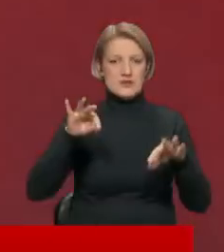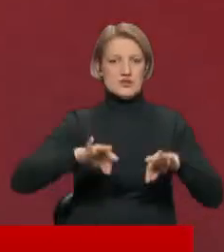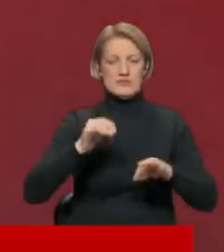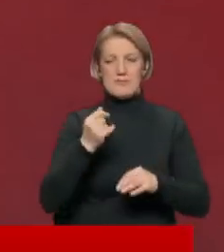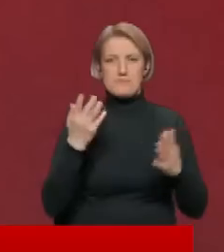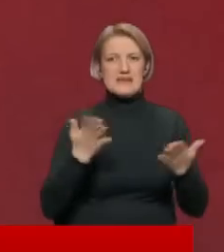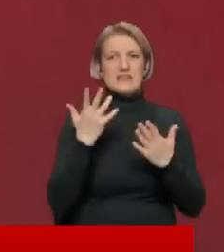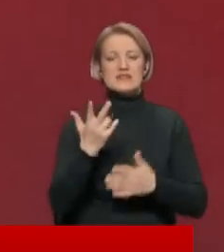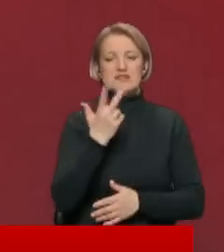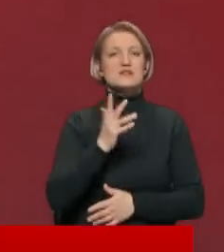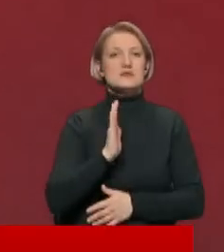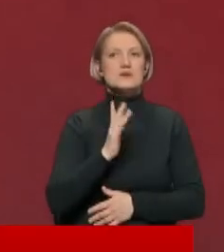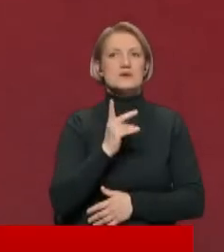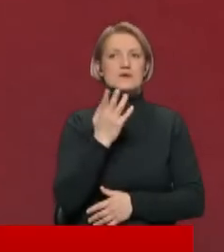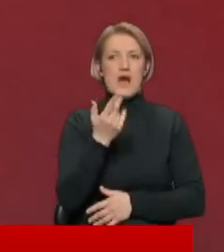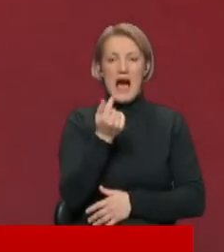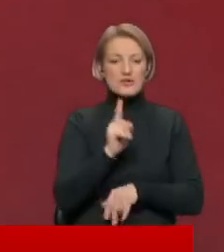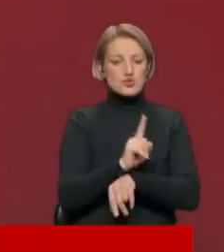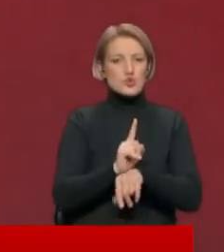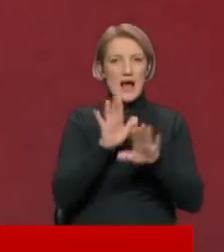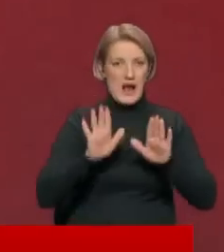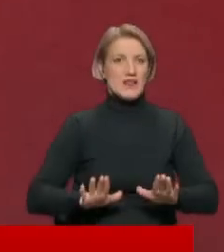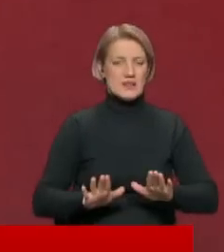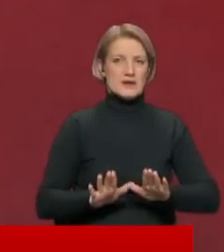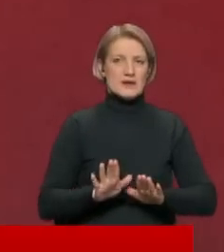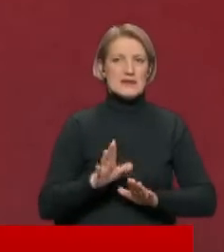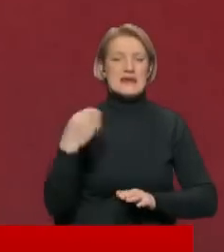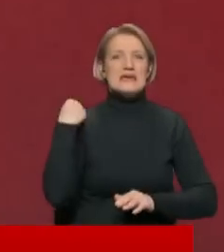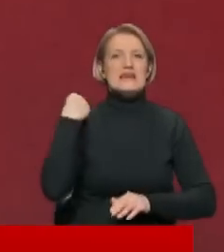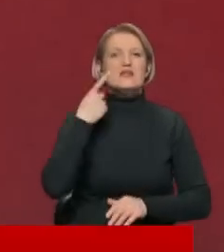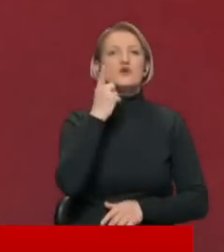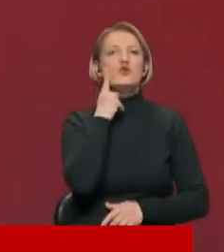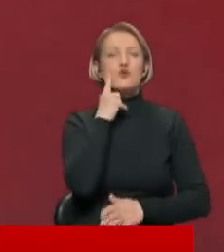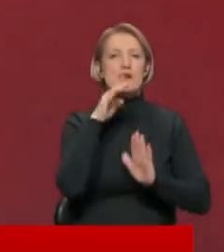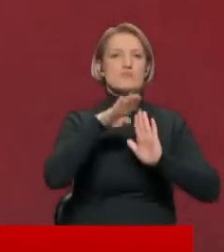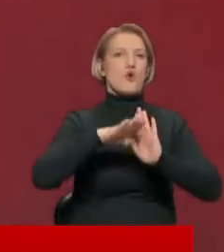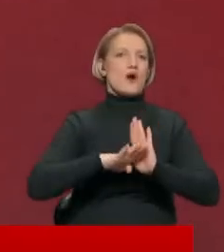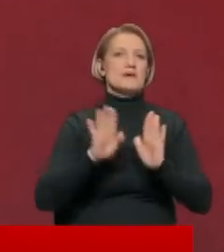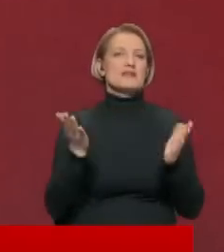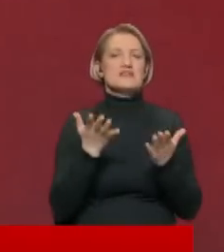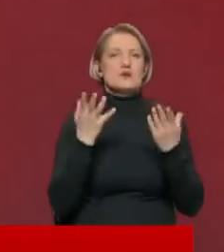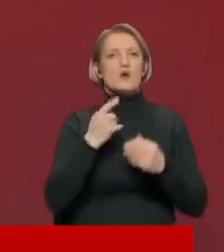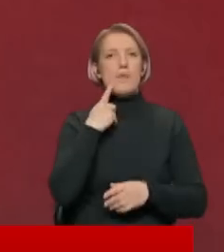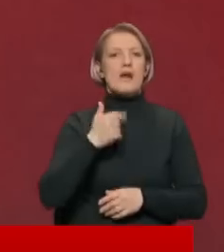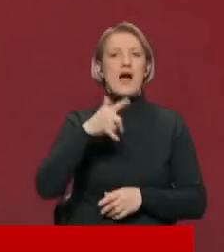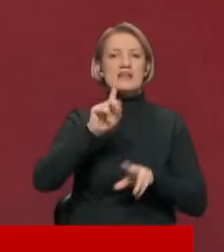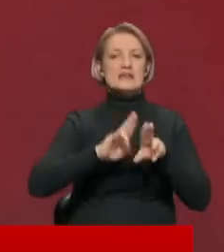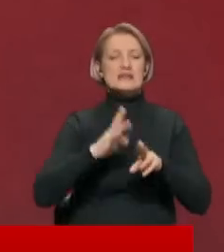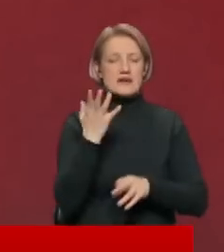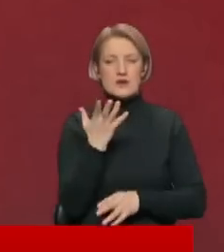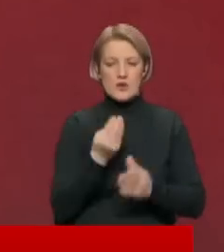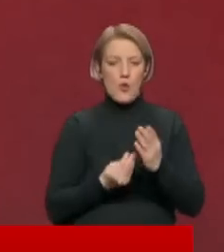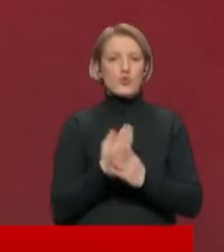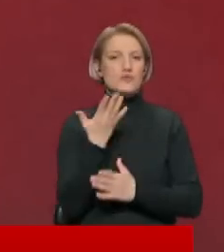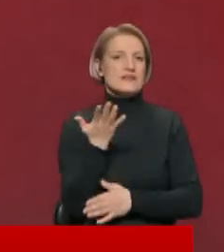biraz böyle hızlı ilerlemek istiyorum ağızda bir süremiz kaldı Efendim yeni hükümet programı nasıl olacak bakanlıkların oluşumu nasıl